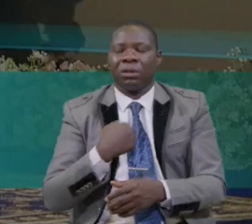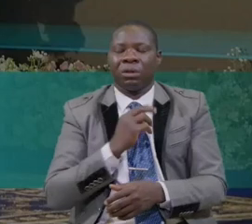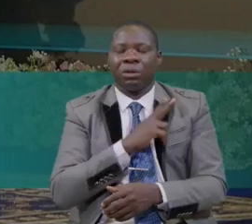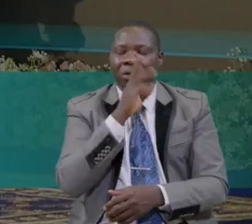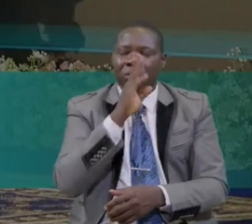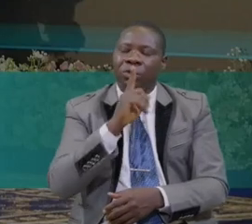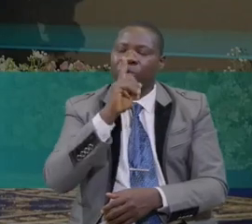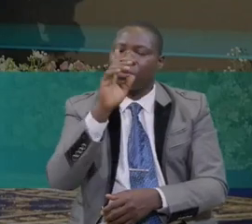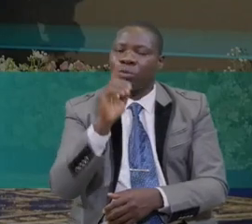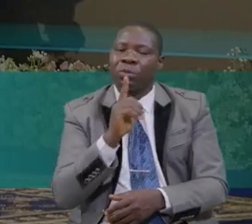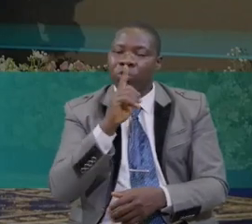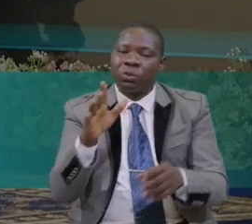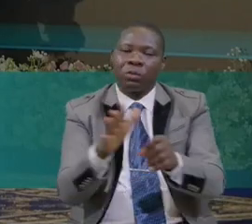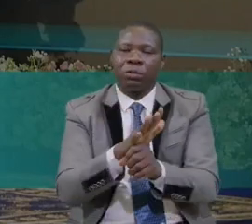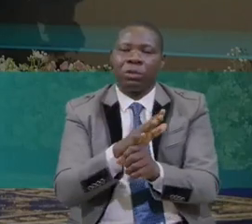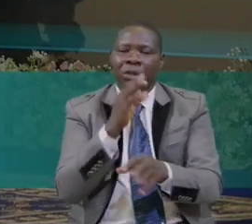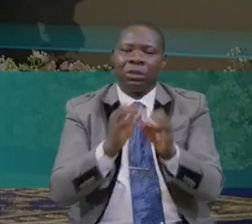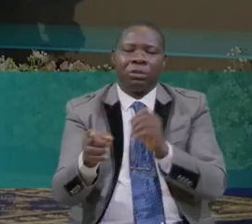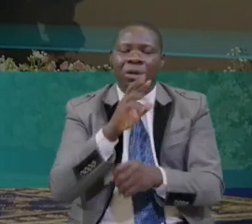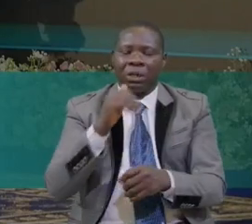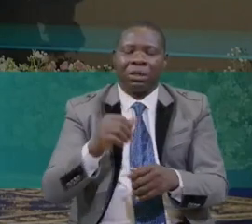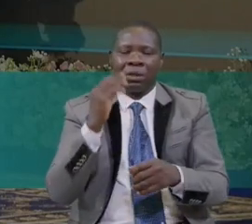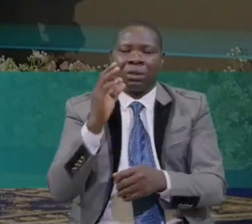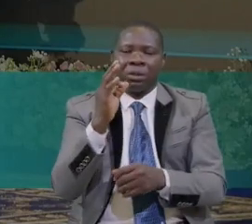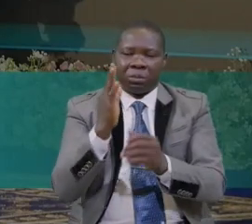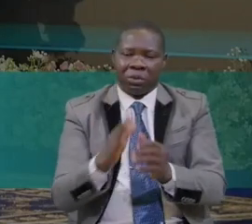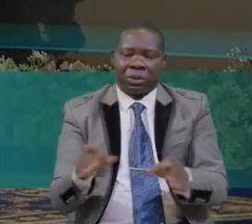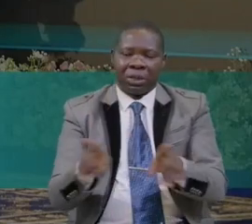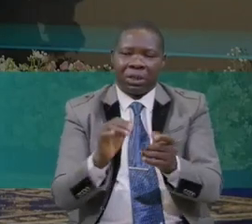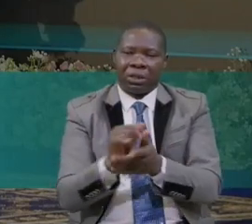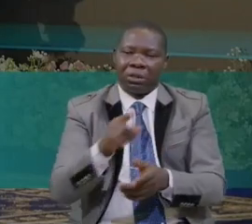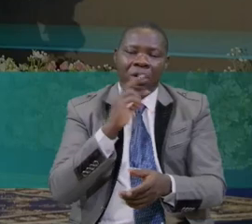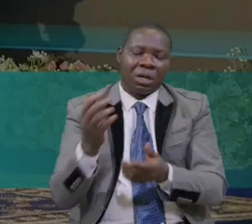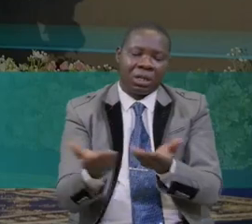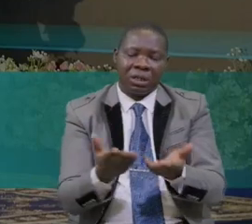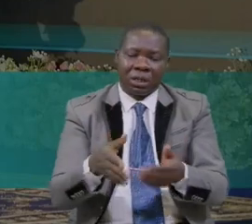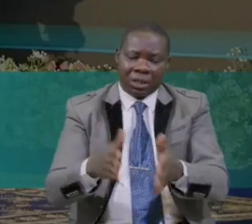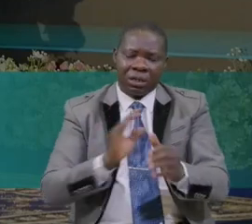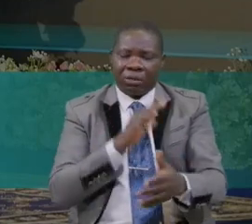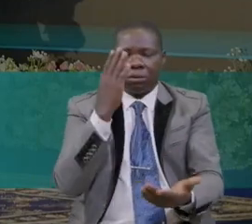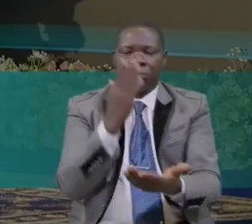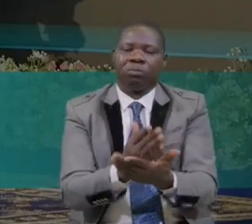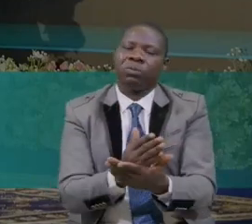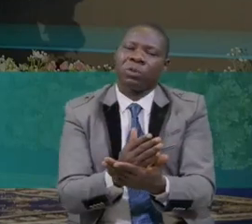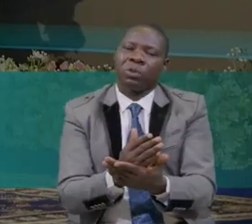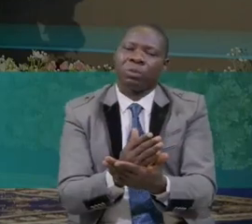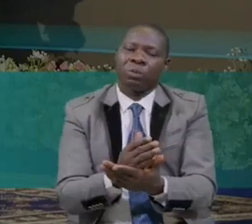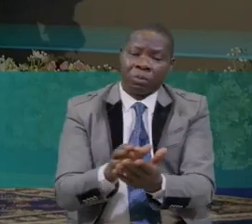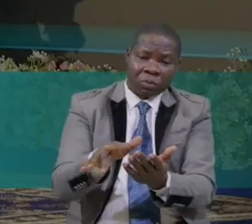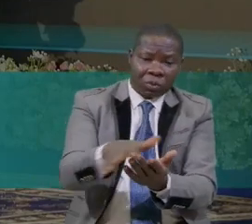sincères. Et si tu es un prédicateur, tu fais ça. Tu es ici, parlons, parlons. Ces veuves